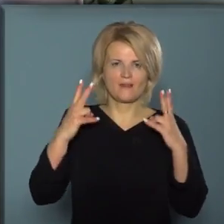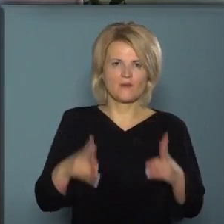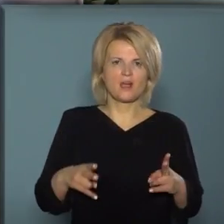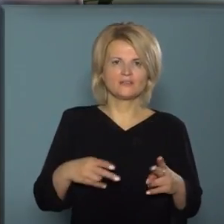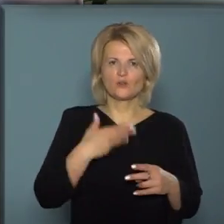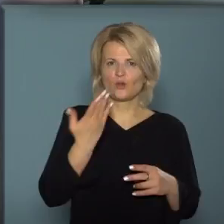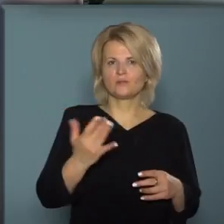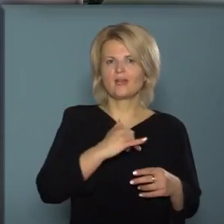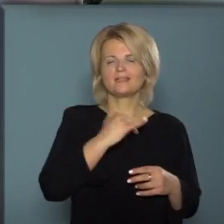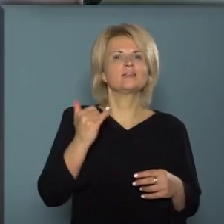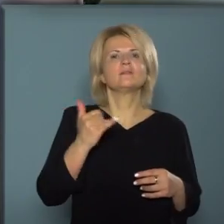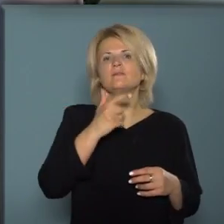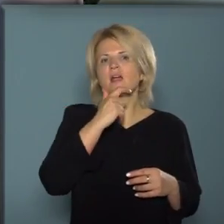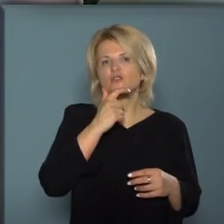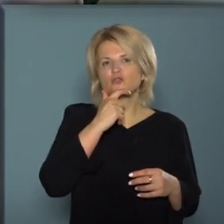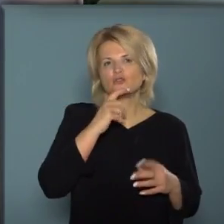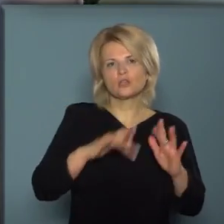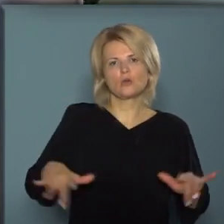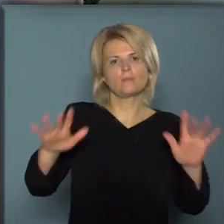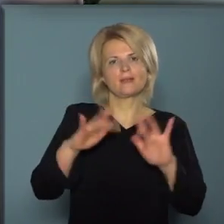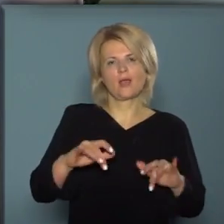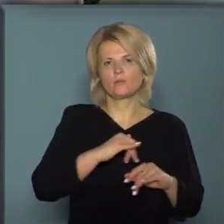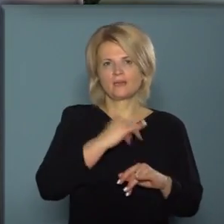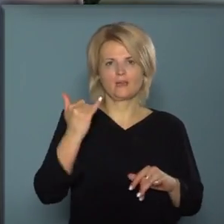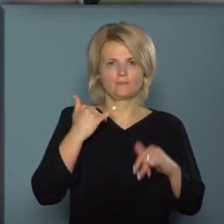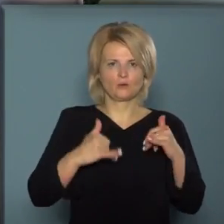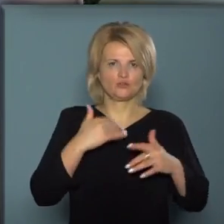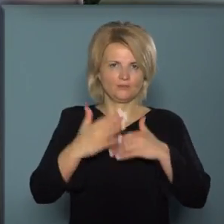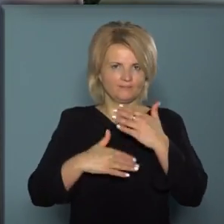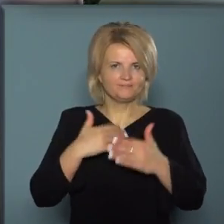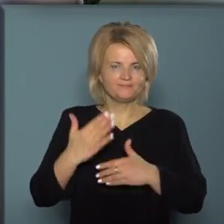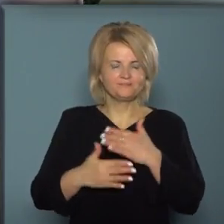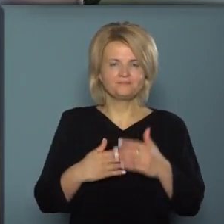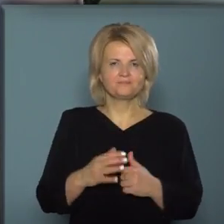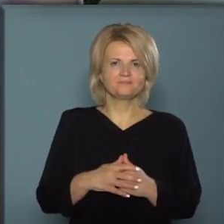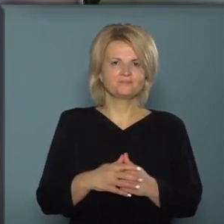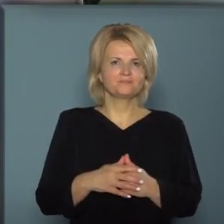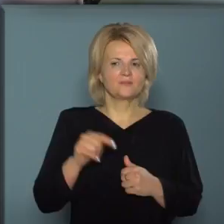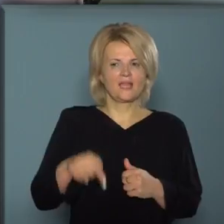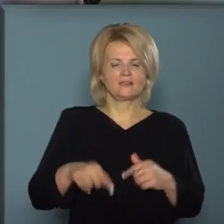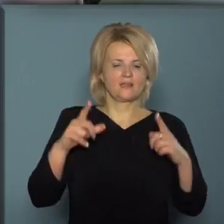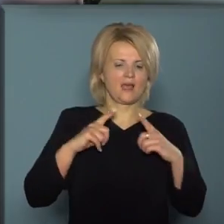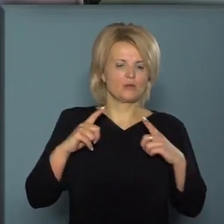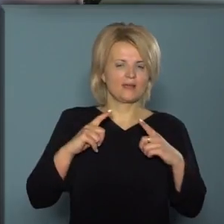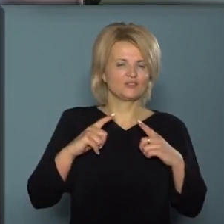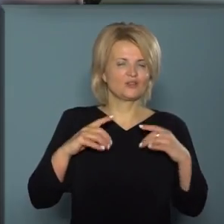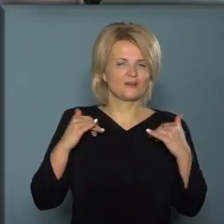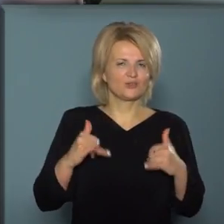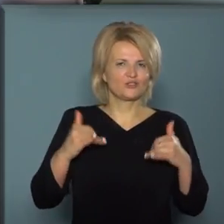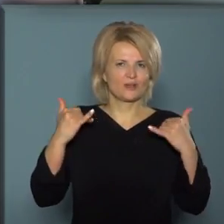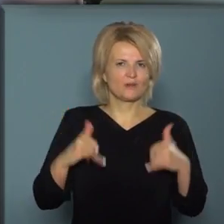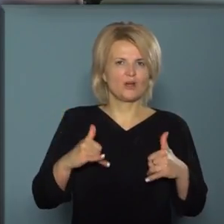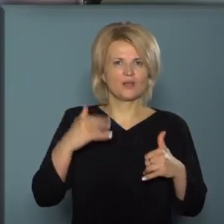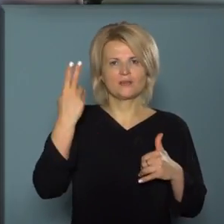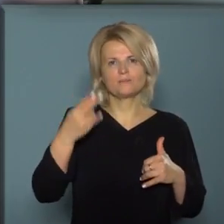egy 50 éves jubileumi évünk, ami most zajlik éppen, és ennek egyik állomása most az